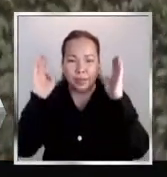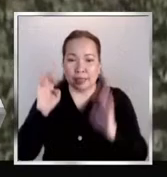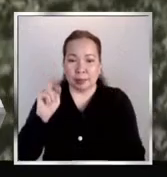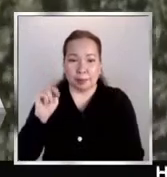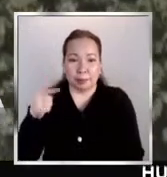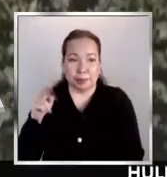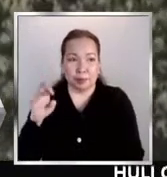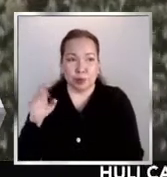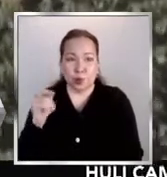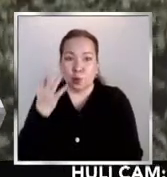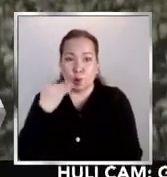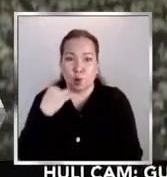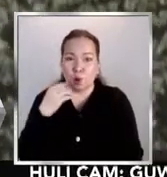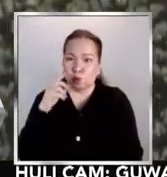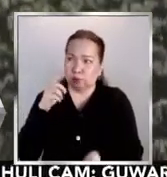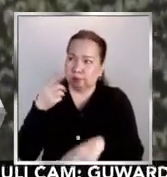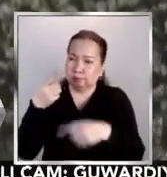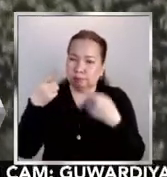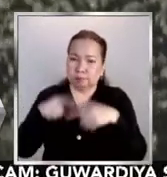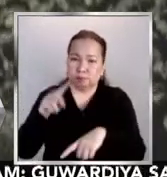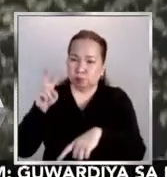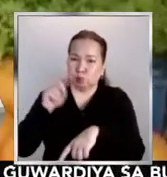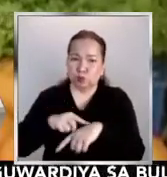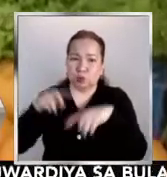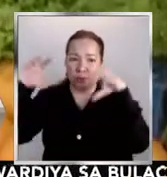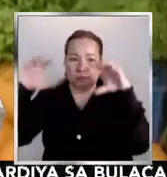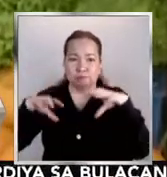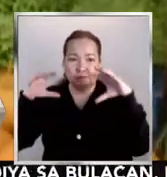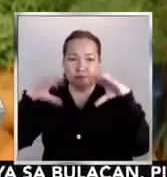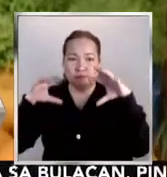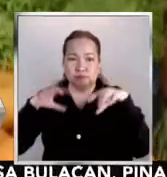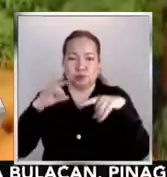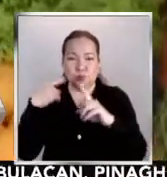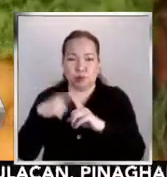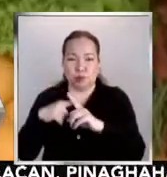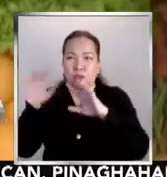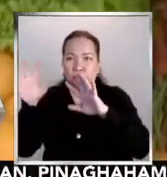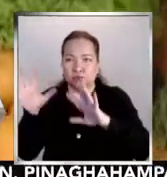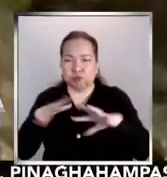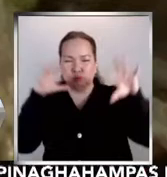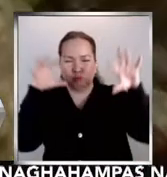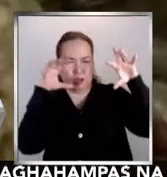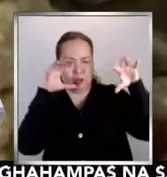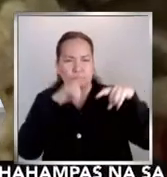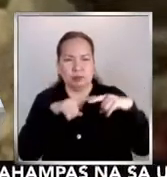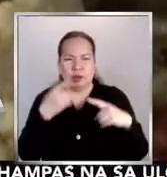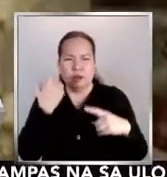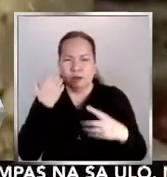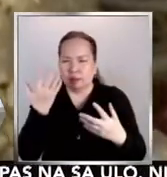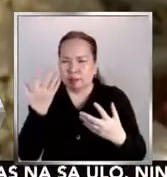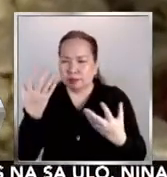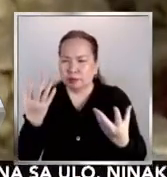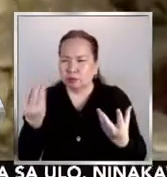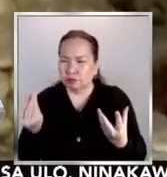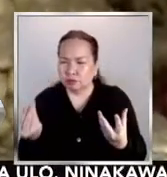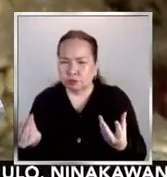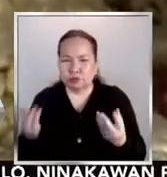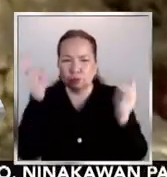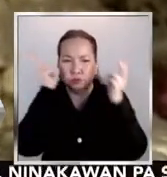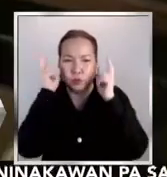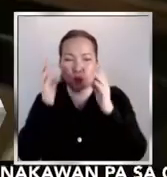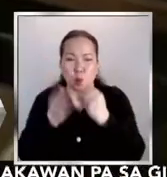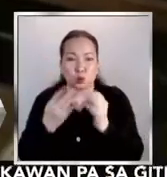nagdaang bagyo na sinabayan pa ng habagat. Dahil kulang ang supply, halos dumoble na ang presyo ng ilang gulay gaya ng